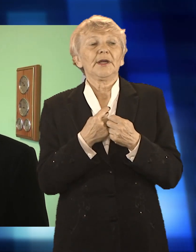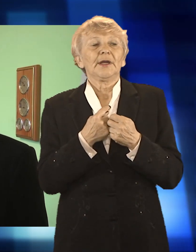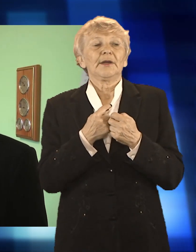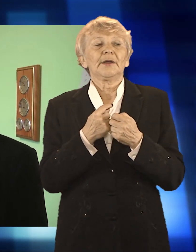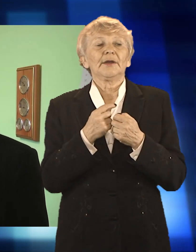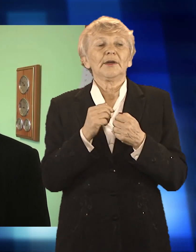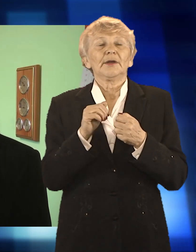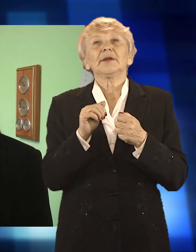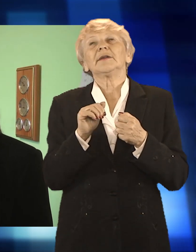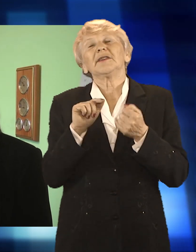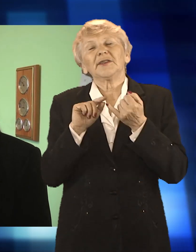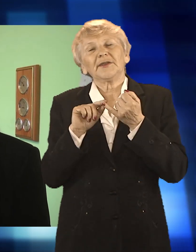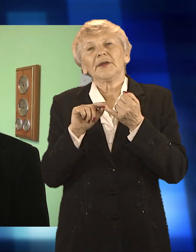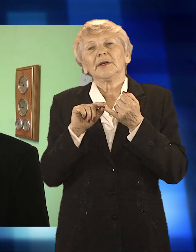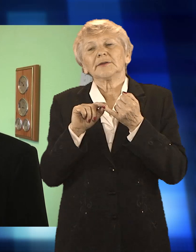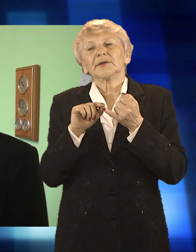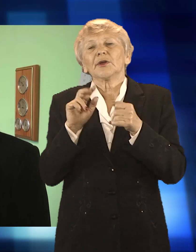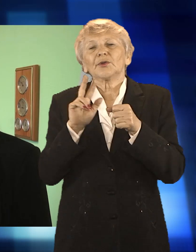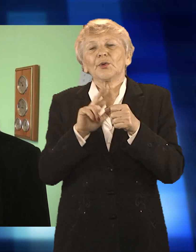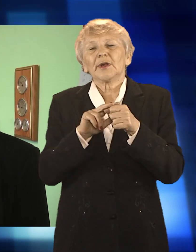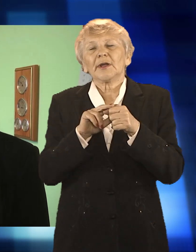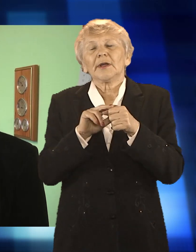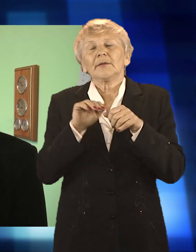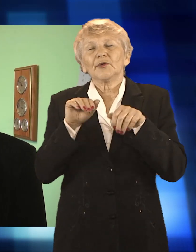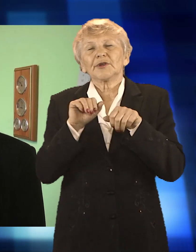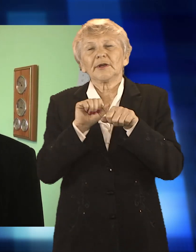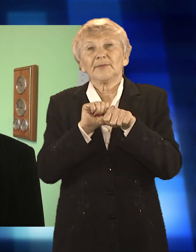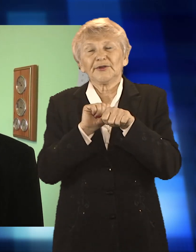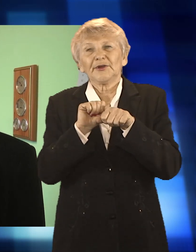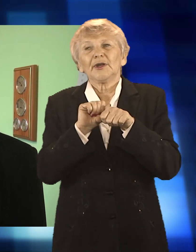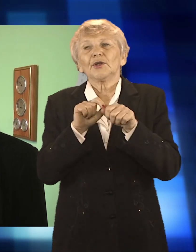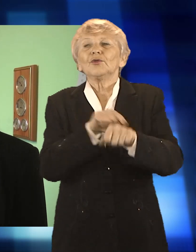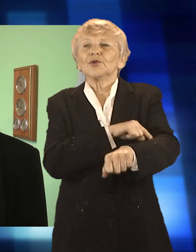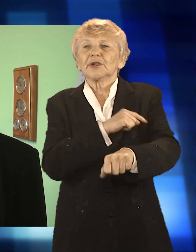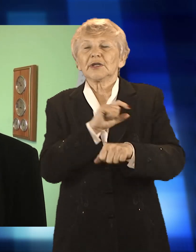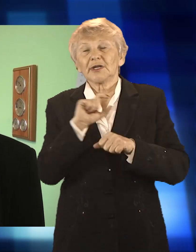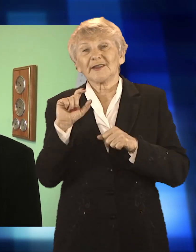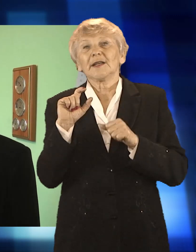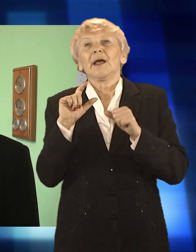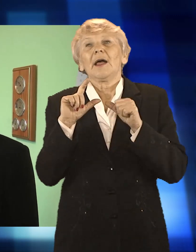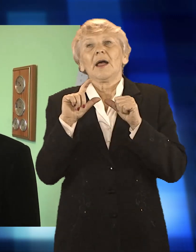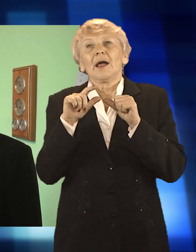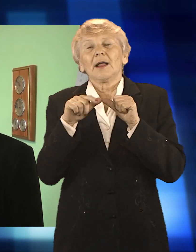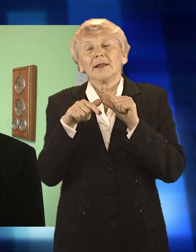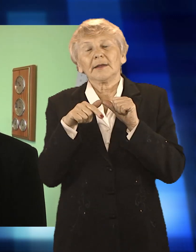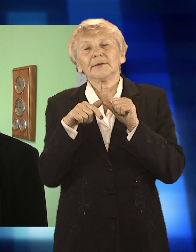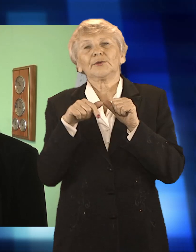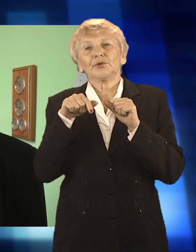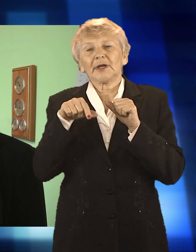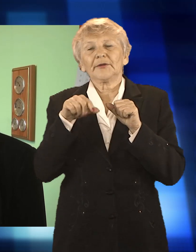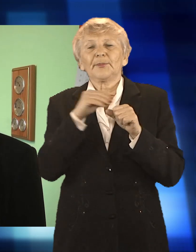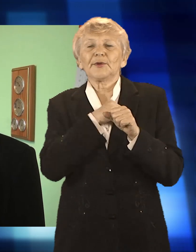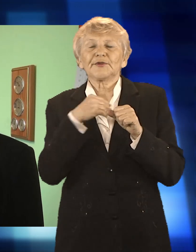Korei Południowej, w Japonii, do 14 dni od pobytu tam lub też od kontaktu z osobą, która tam przebywała. Jeżeli